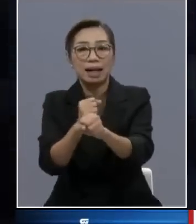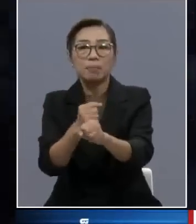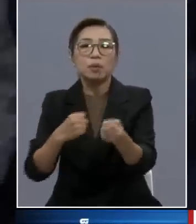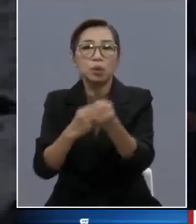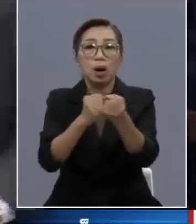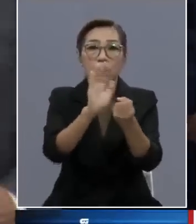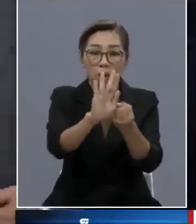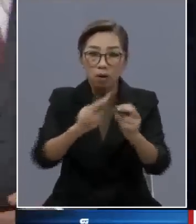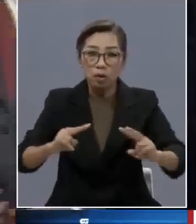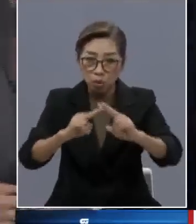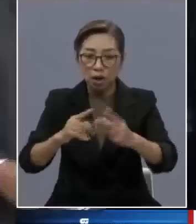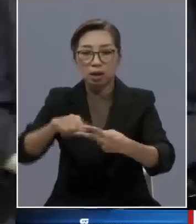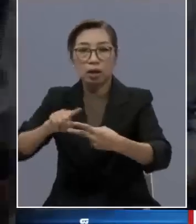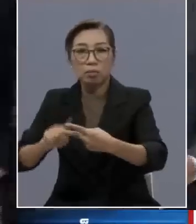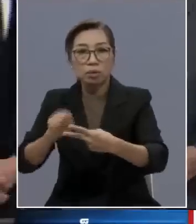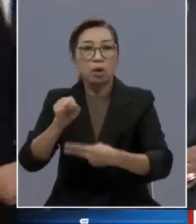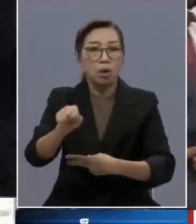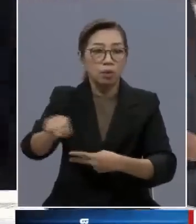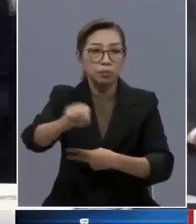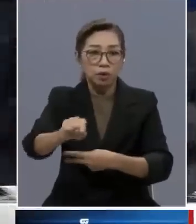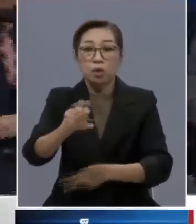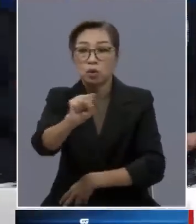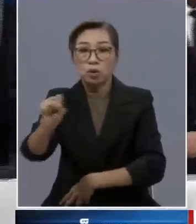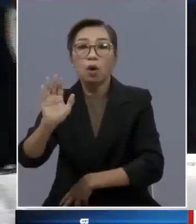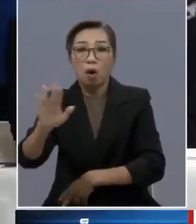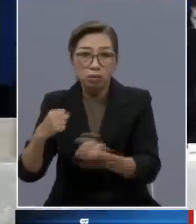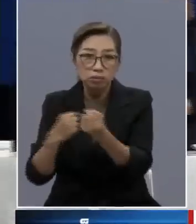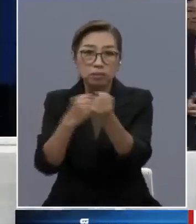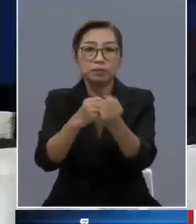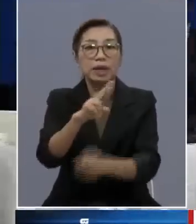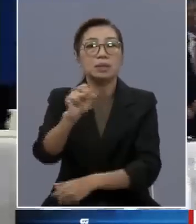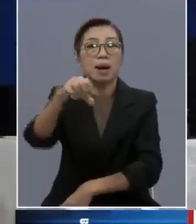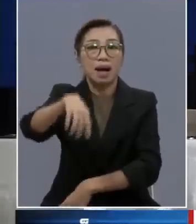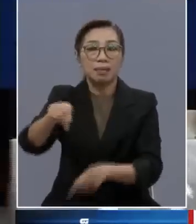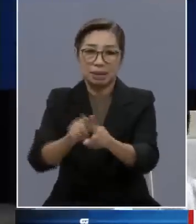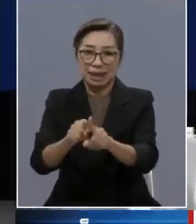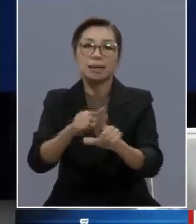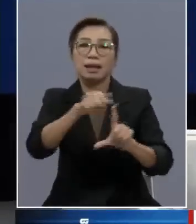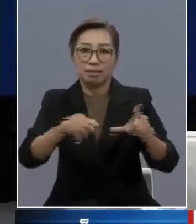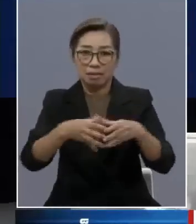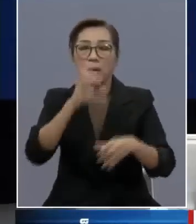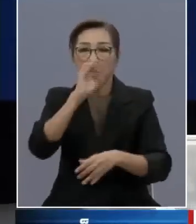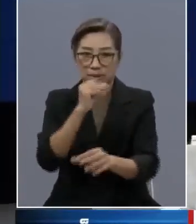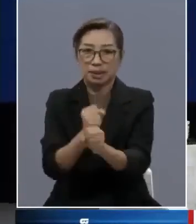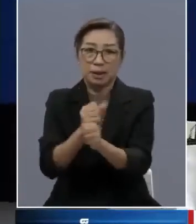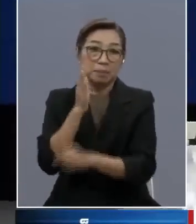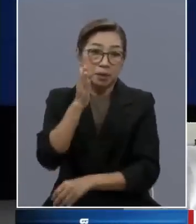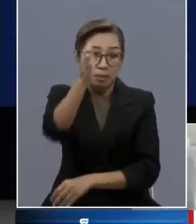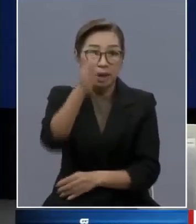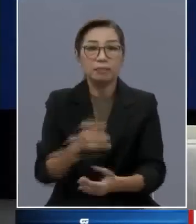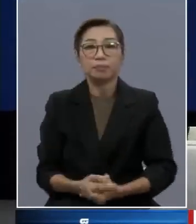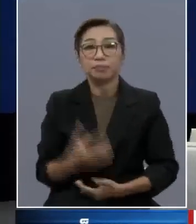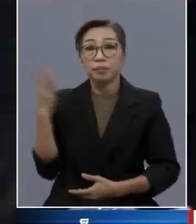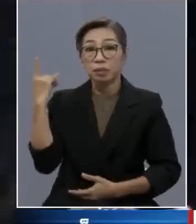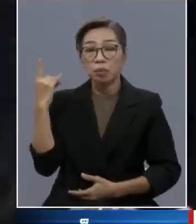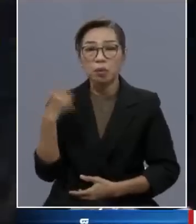รัฐสภาโดยสภาผู้แทนราษฎรของแต่ละพรรคอันนี้ก็ชัดเจนในจุดยืนของก้าวไกลที่เขาจะทำหลังจากนี้เนี่ยนะครับขณะเดียวกันเมื่อวานนี้คุณพิธ